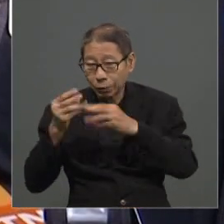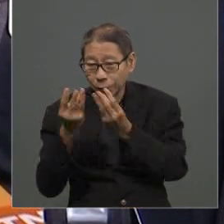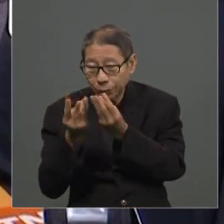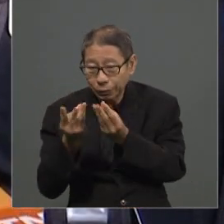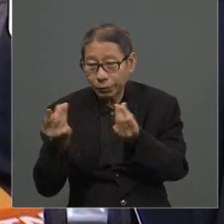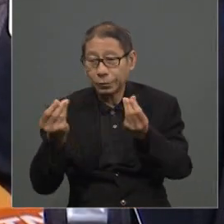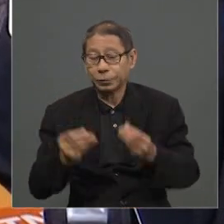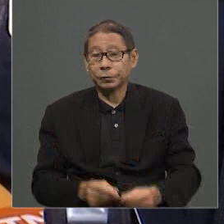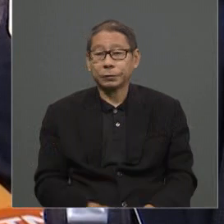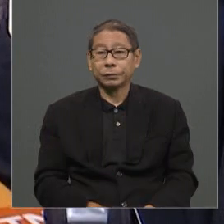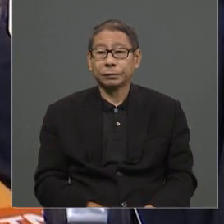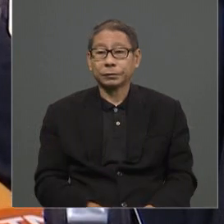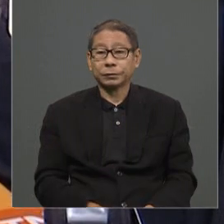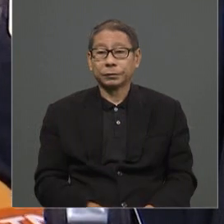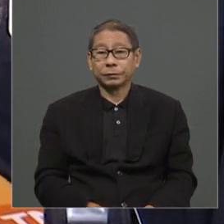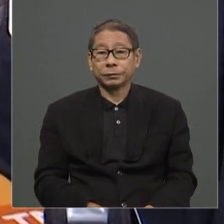ค่ะ